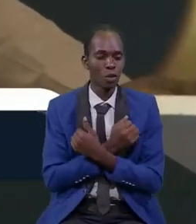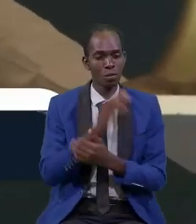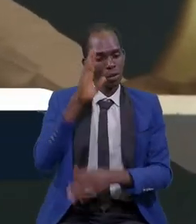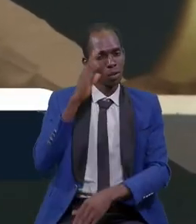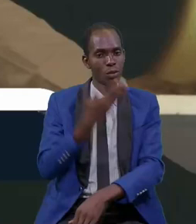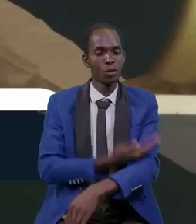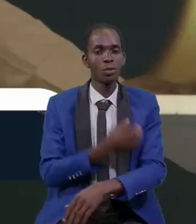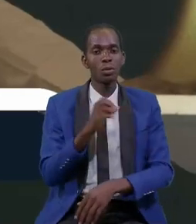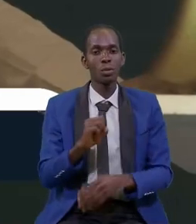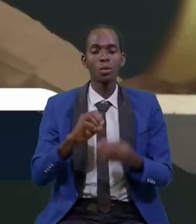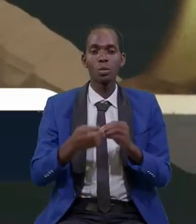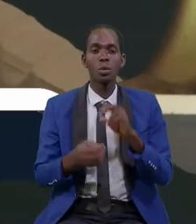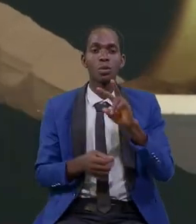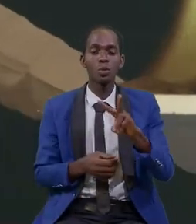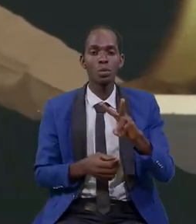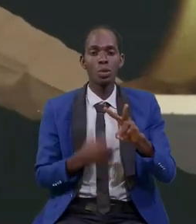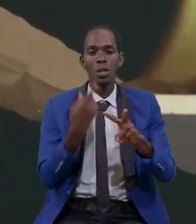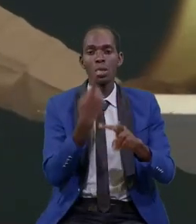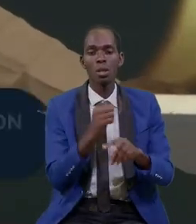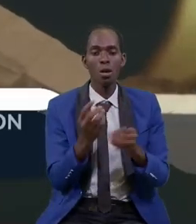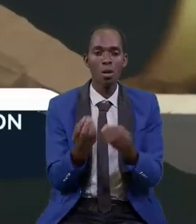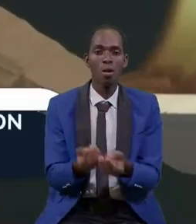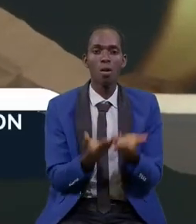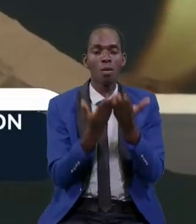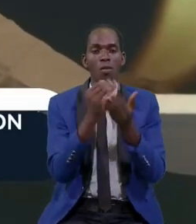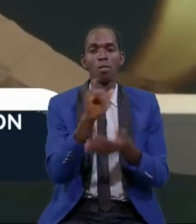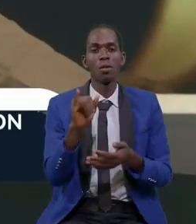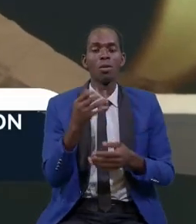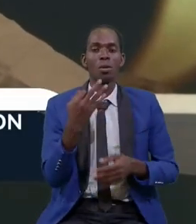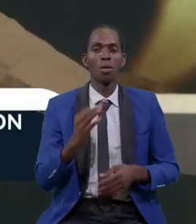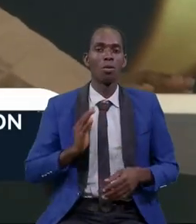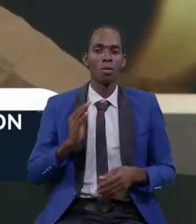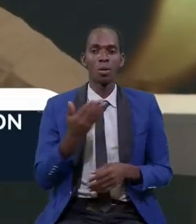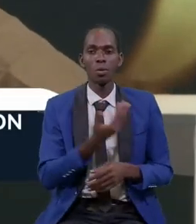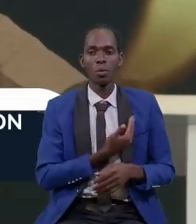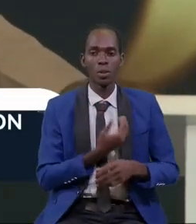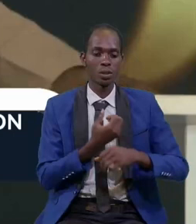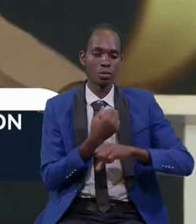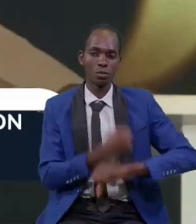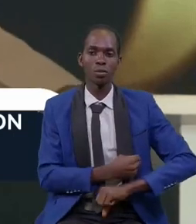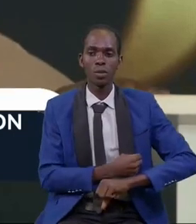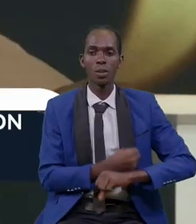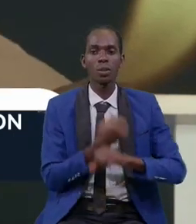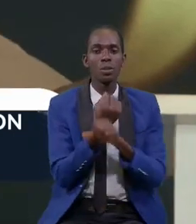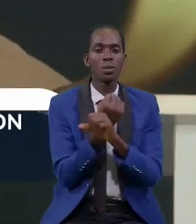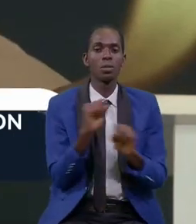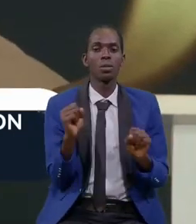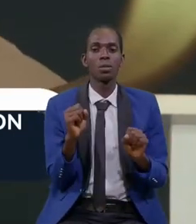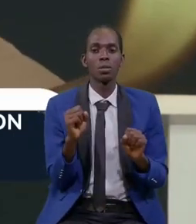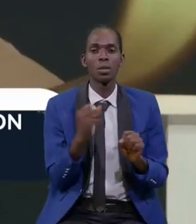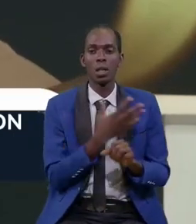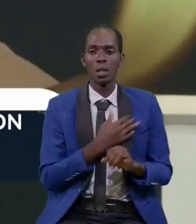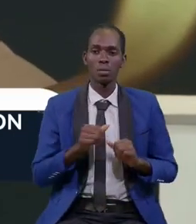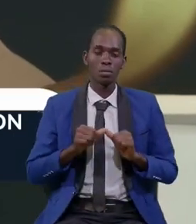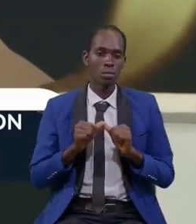Fils bien-aimé. Deuxième élément, l'offrande pour notre salut garanti et